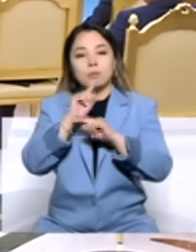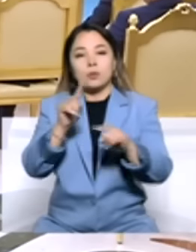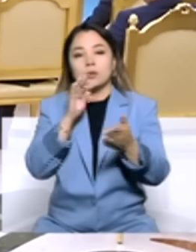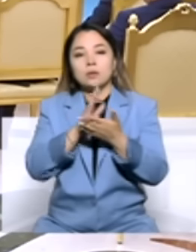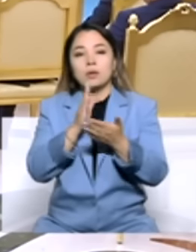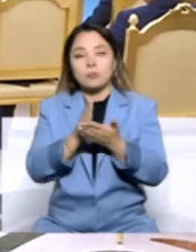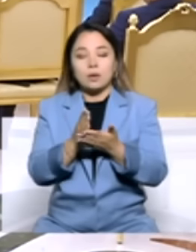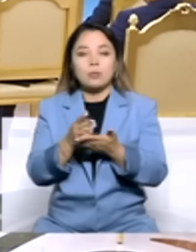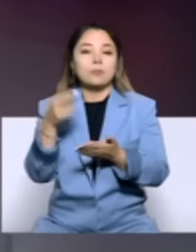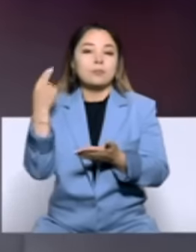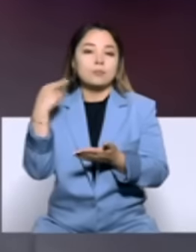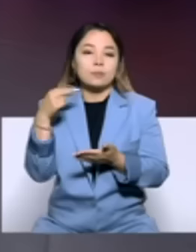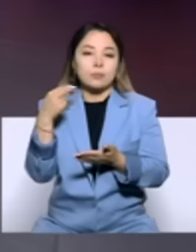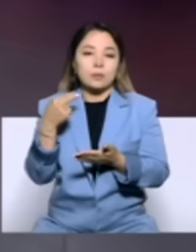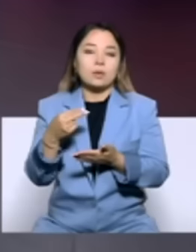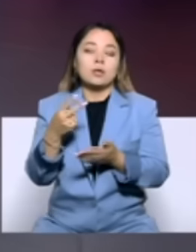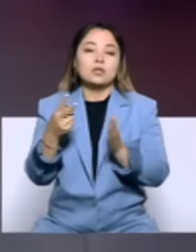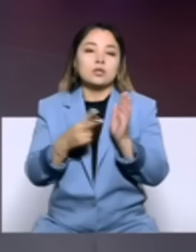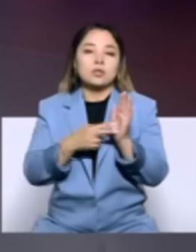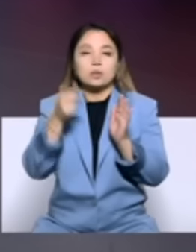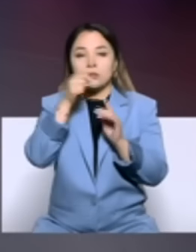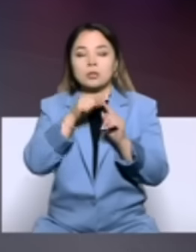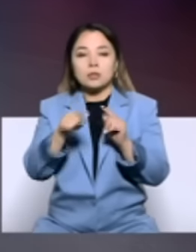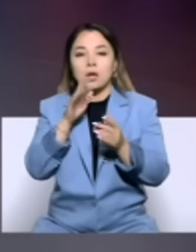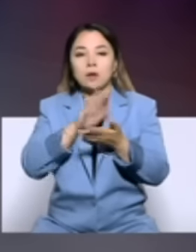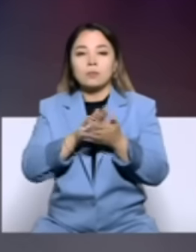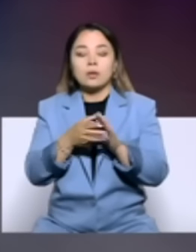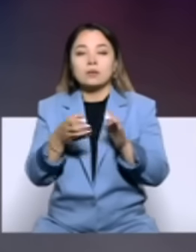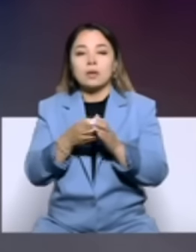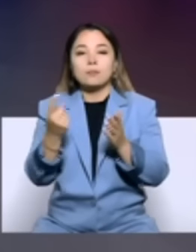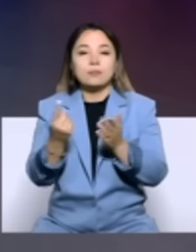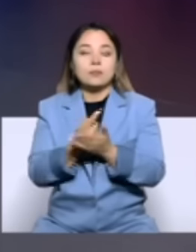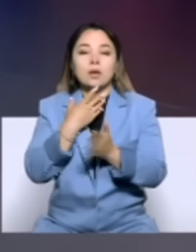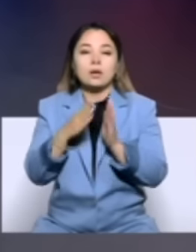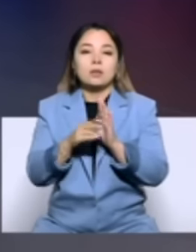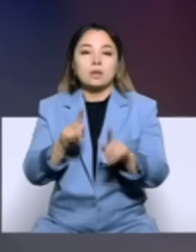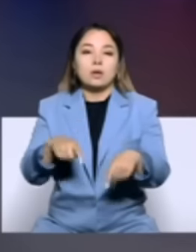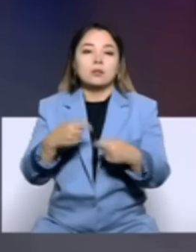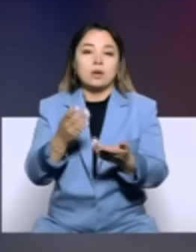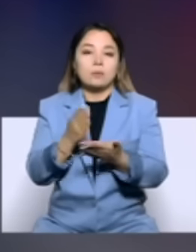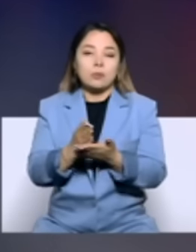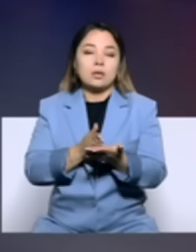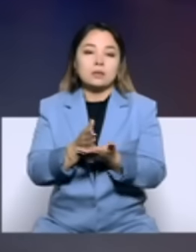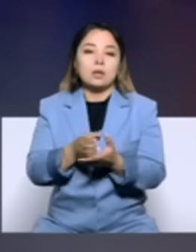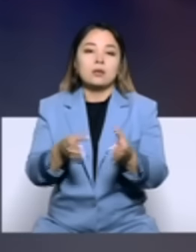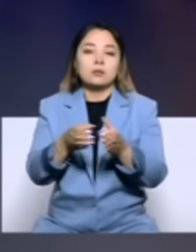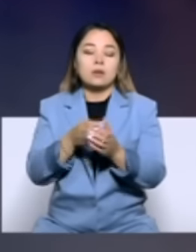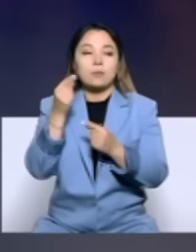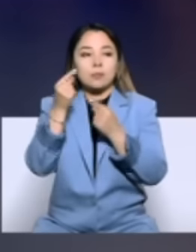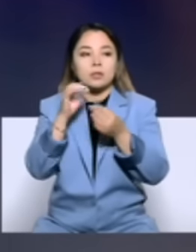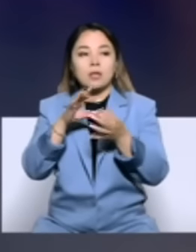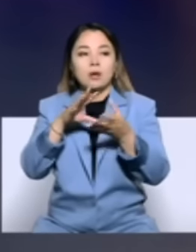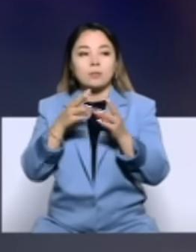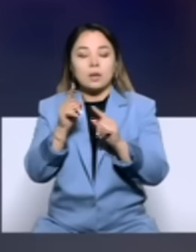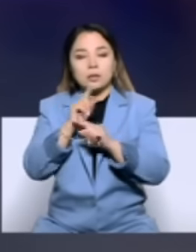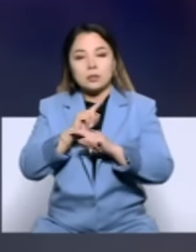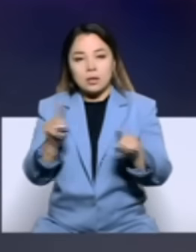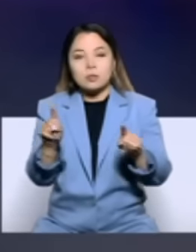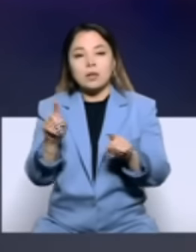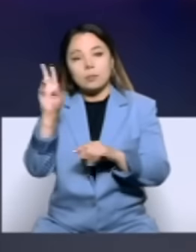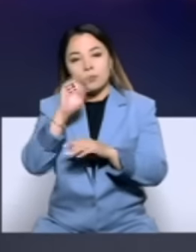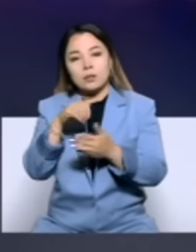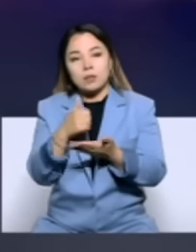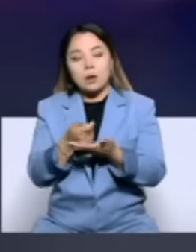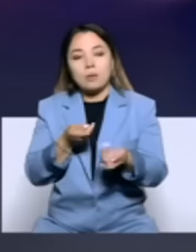деді. Президент 7 жылдық мерзімге бір рет қана сайланады. Бұның саяси мән мағынасы ерекше деп,